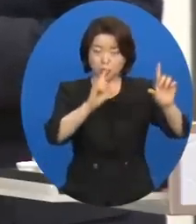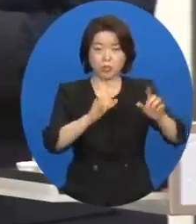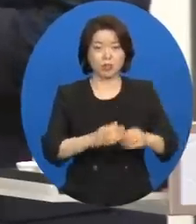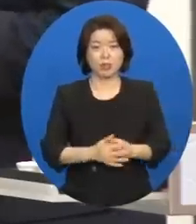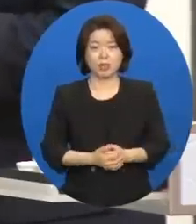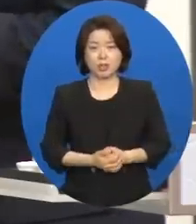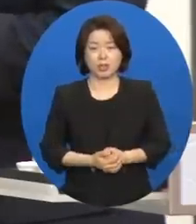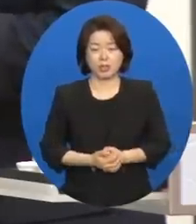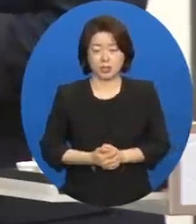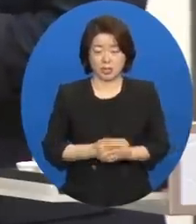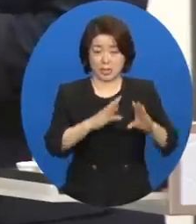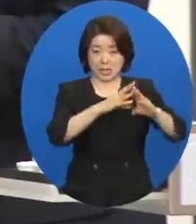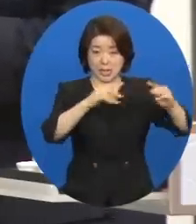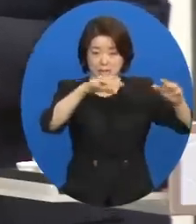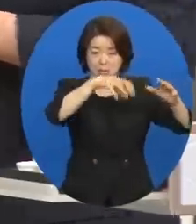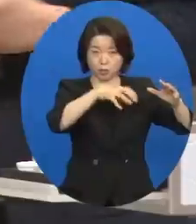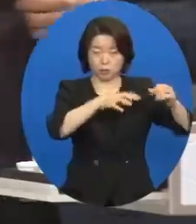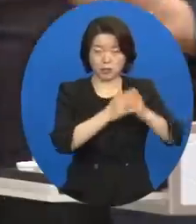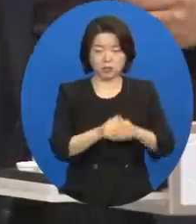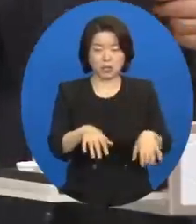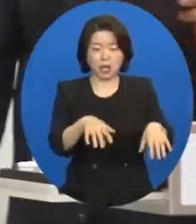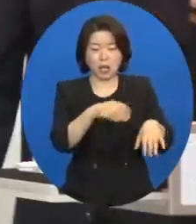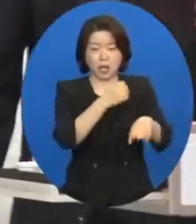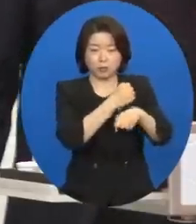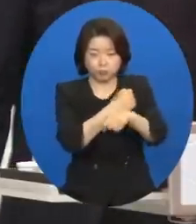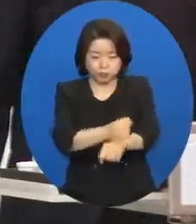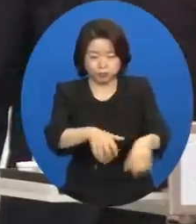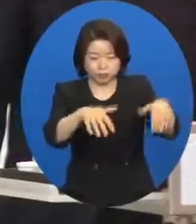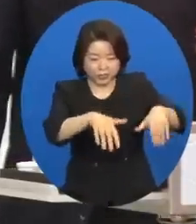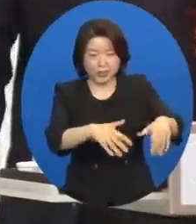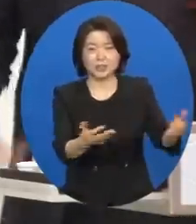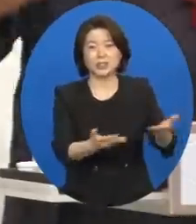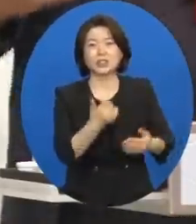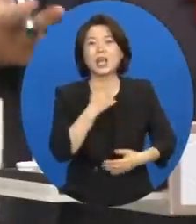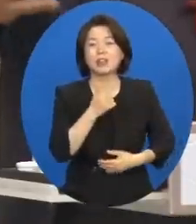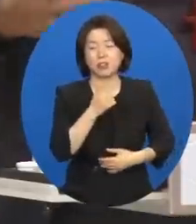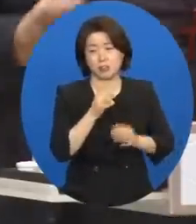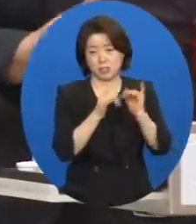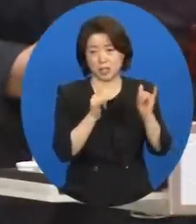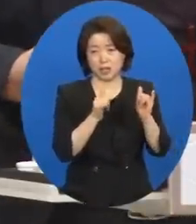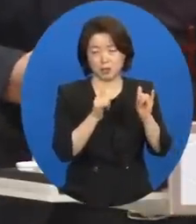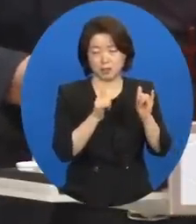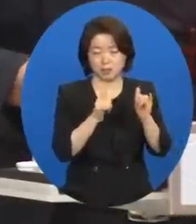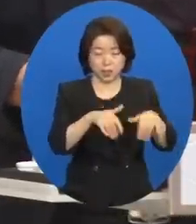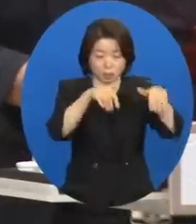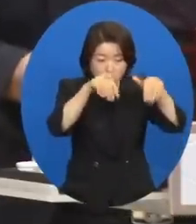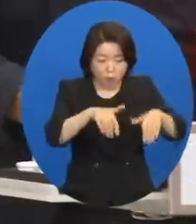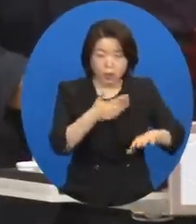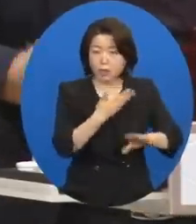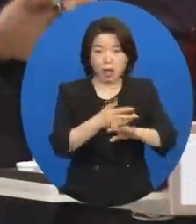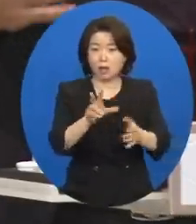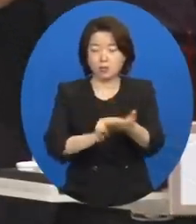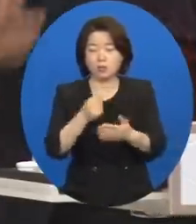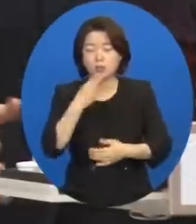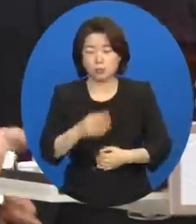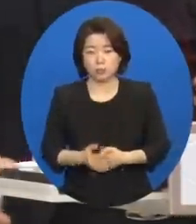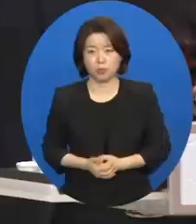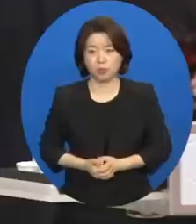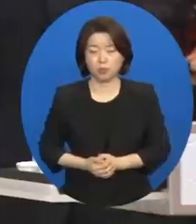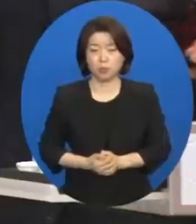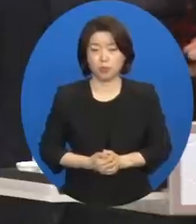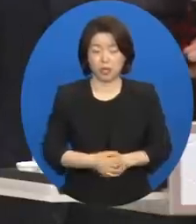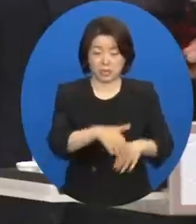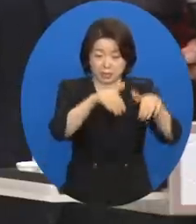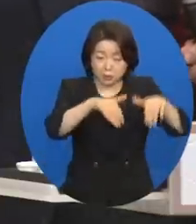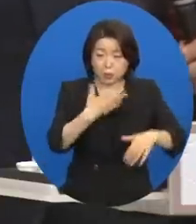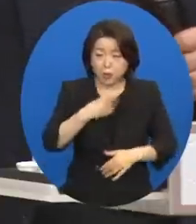430년을 애굽에서 노예로 살았던 사람들입니다. 그러면 노예에게 다른 문제 없잖아요. 노예에게 복음이